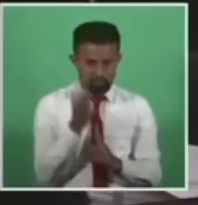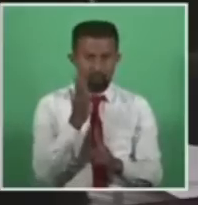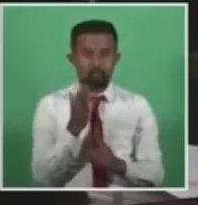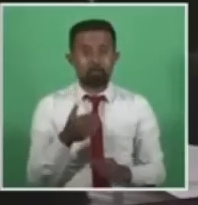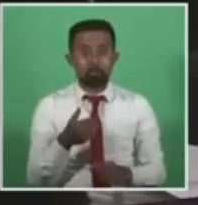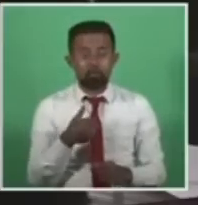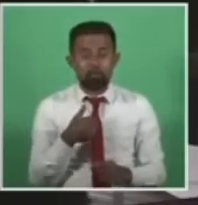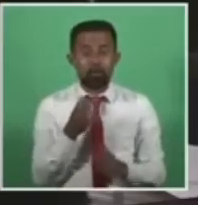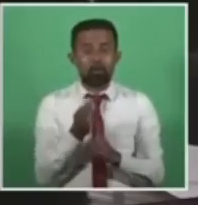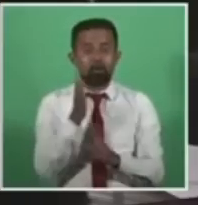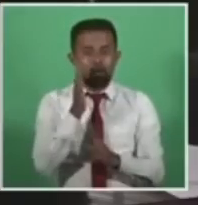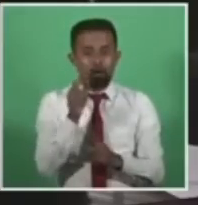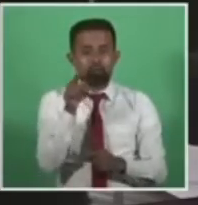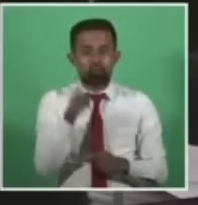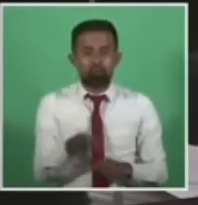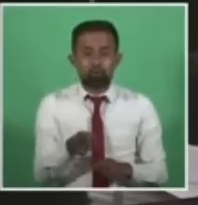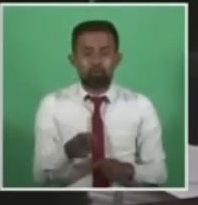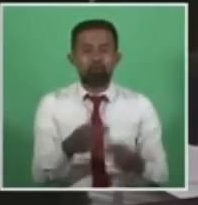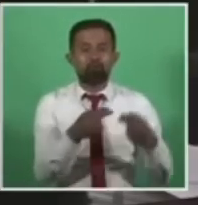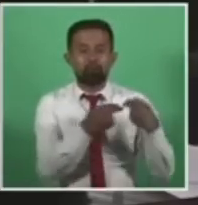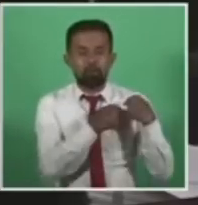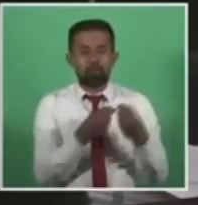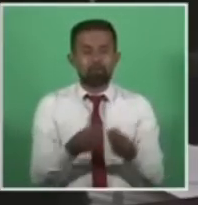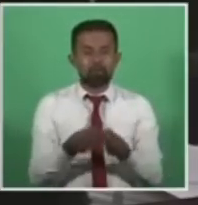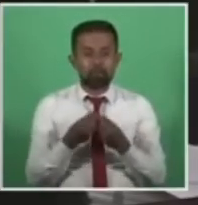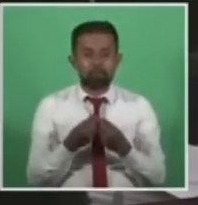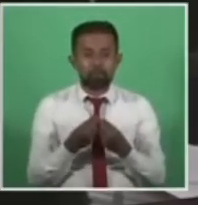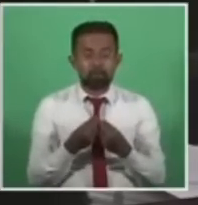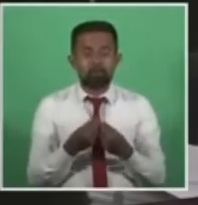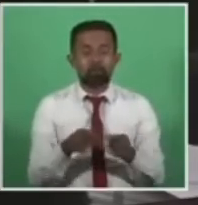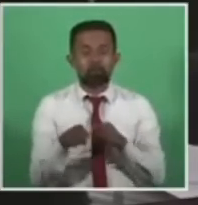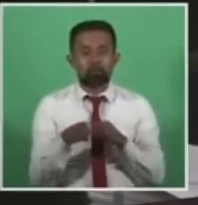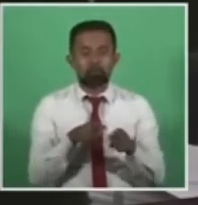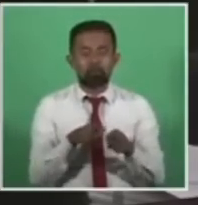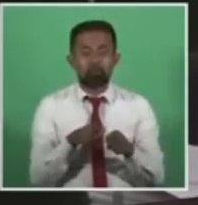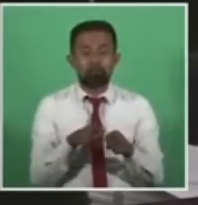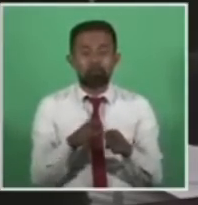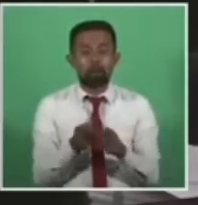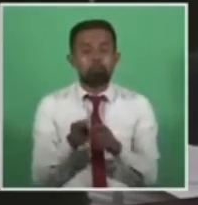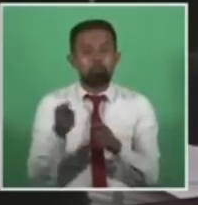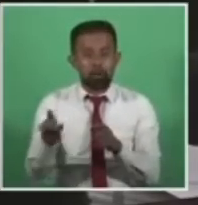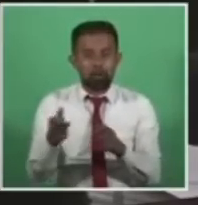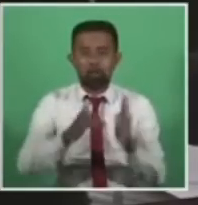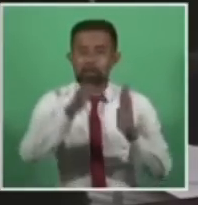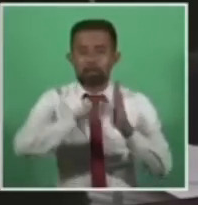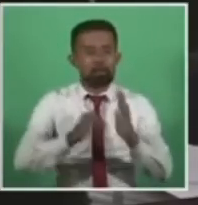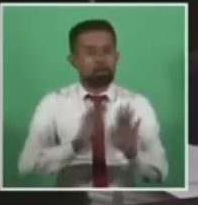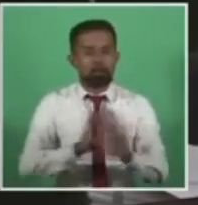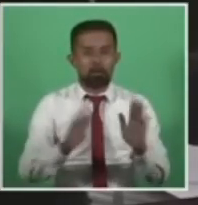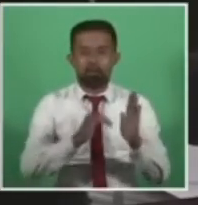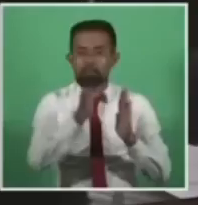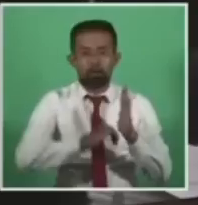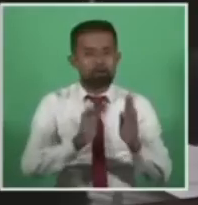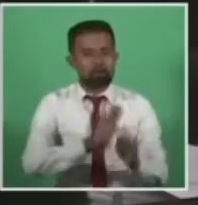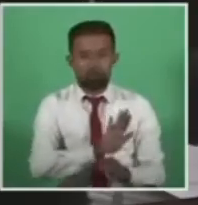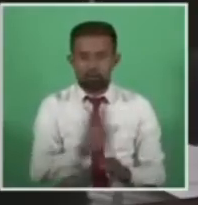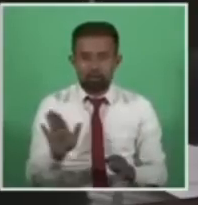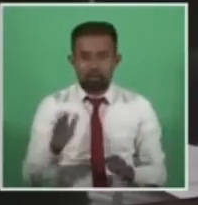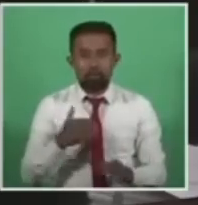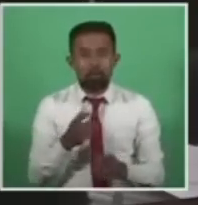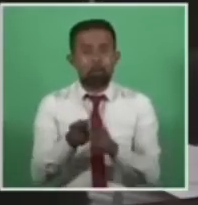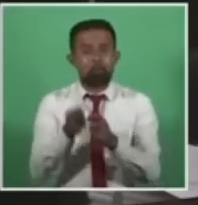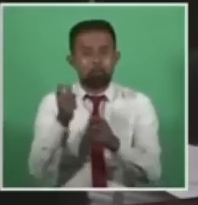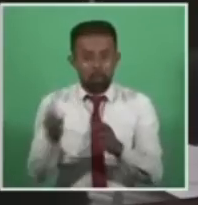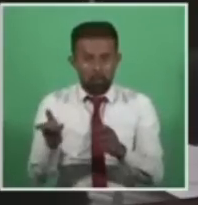නිසා ජනාධිපතිට වගකීමක් පැවරනවා. ඒ අනුව වන්දි ගෙවිය යුතුයි. දඩයක් නෙවෙයි මා වන්දි